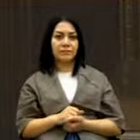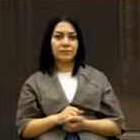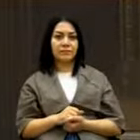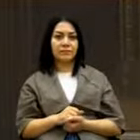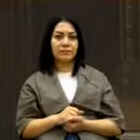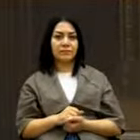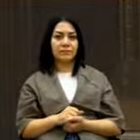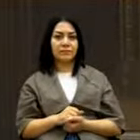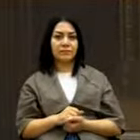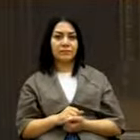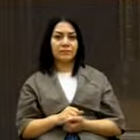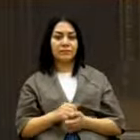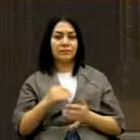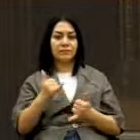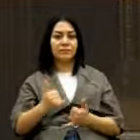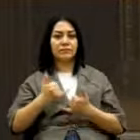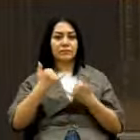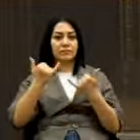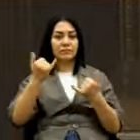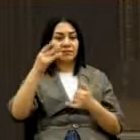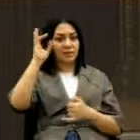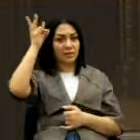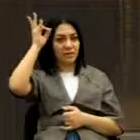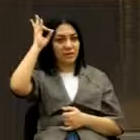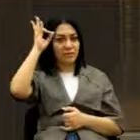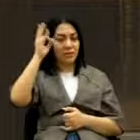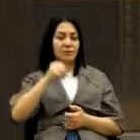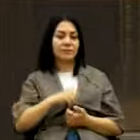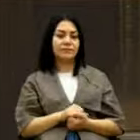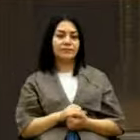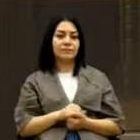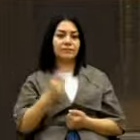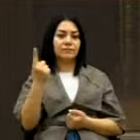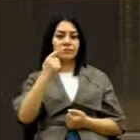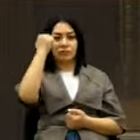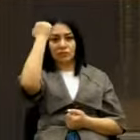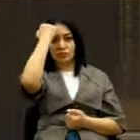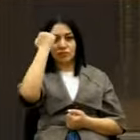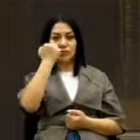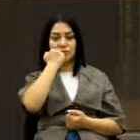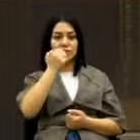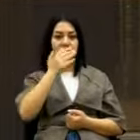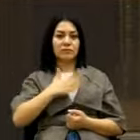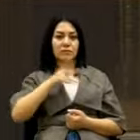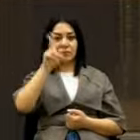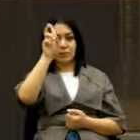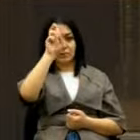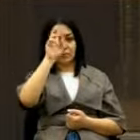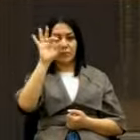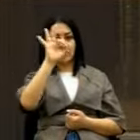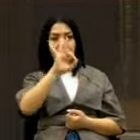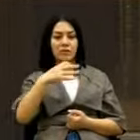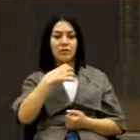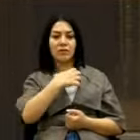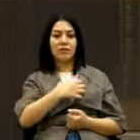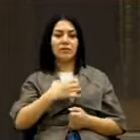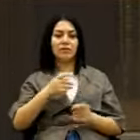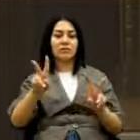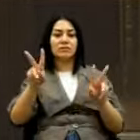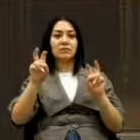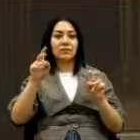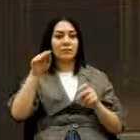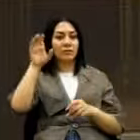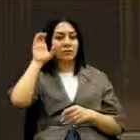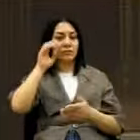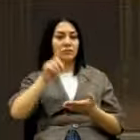հարգելի պարոն դեսպան, Նախ շնորհակալ եմ մեր պետության համար այս կենսական կարևորության թեմայով լսումները